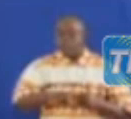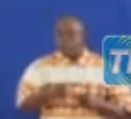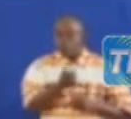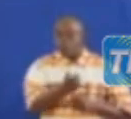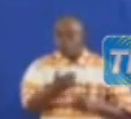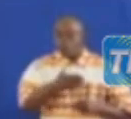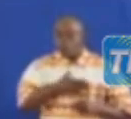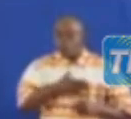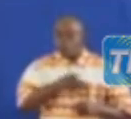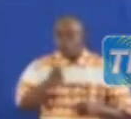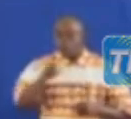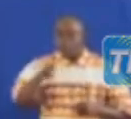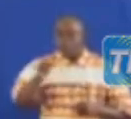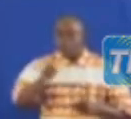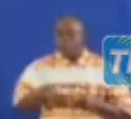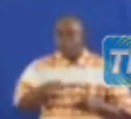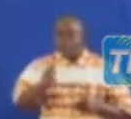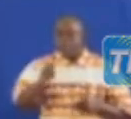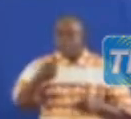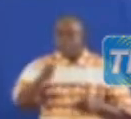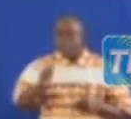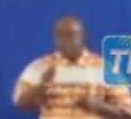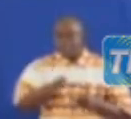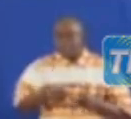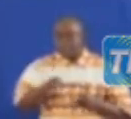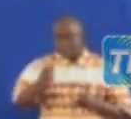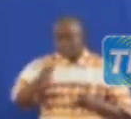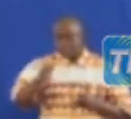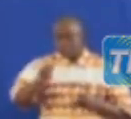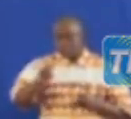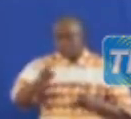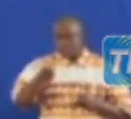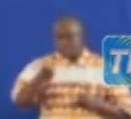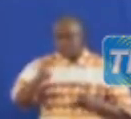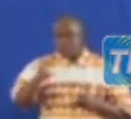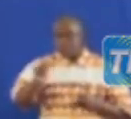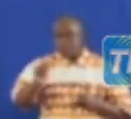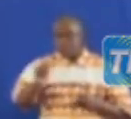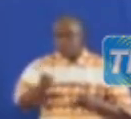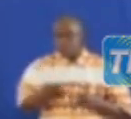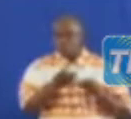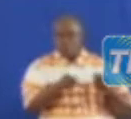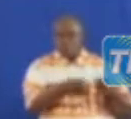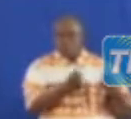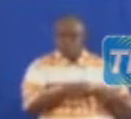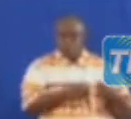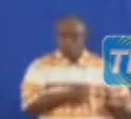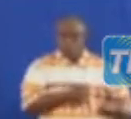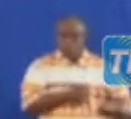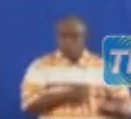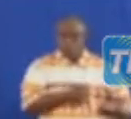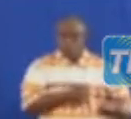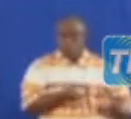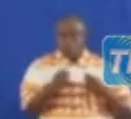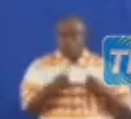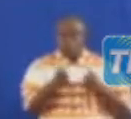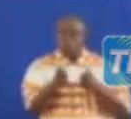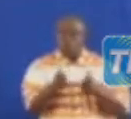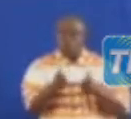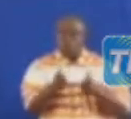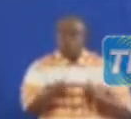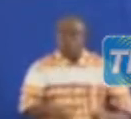wanangu Kemi Lembe, Esther na Mwesigwa kwa kunifariji, kunitia moyo na kunipa